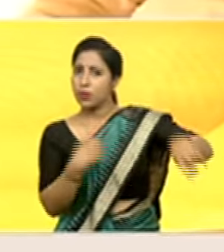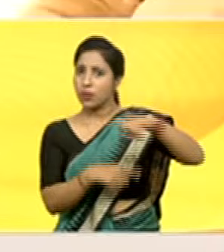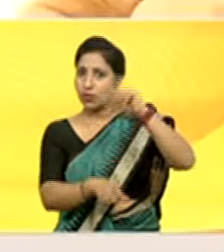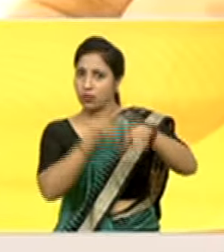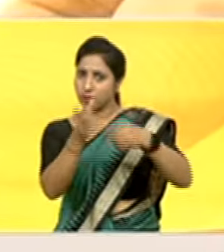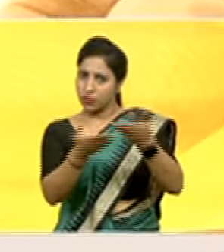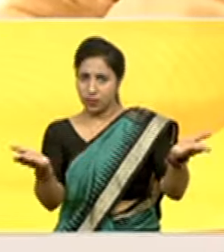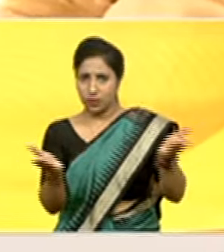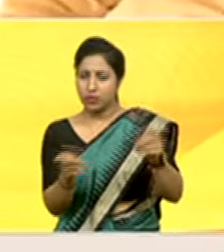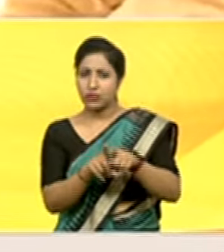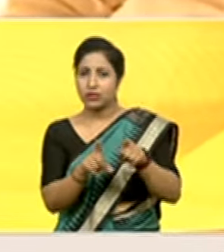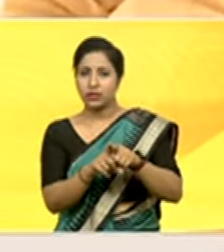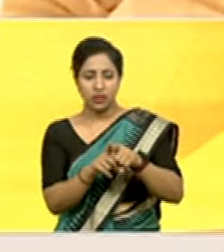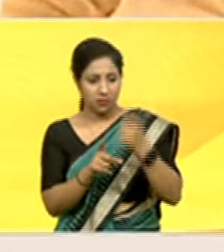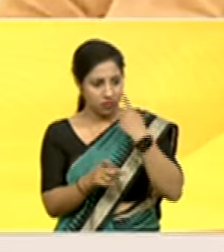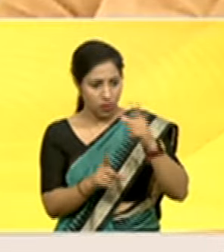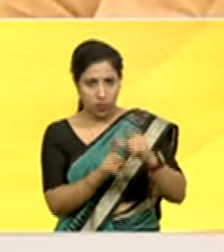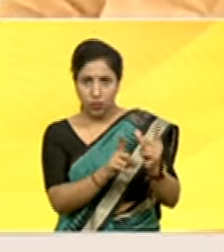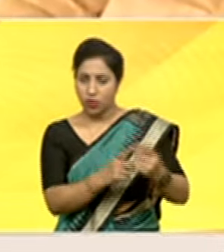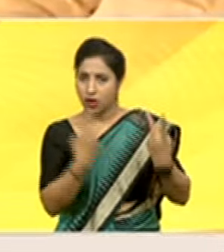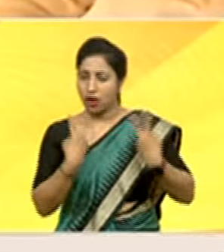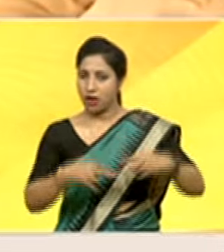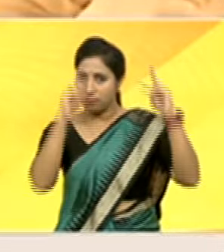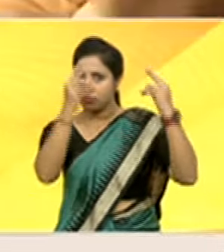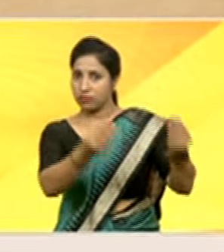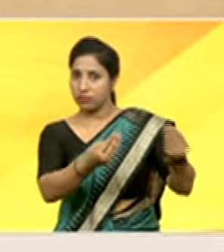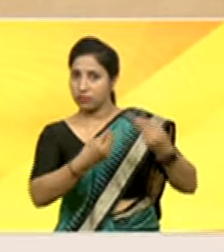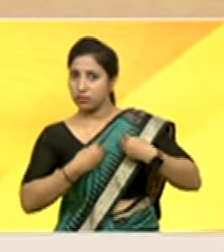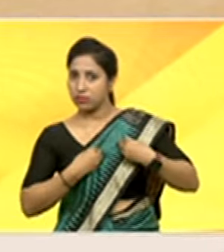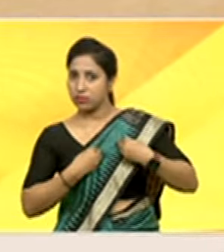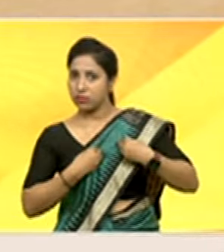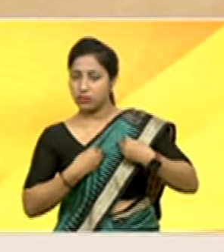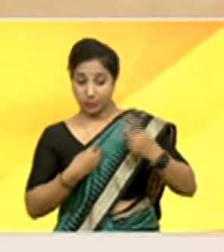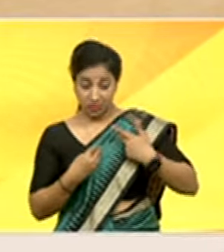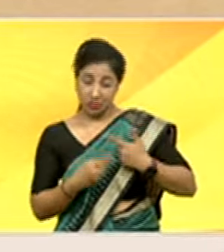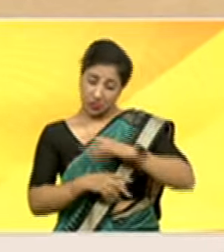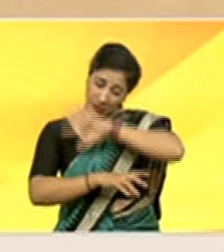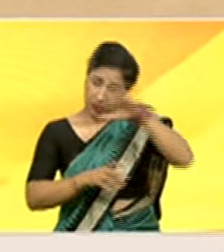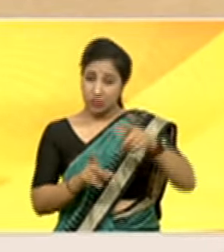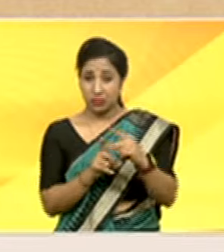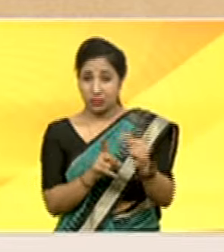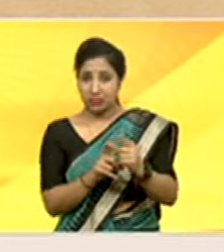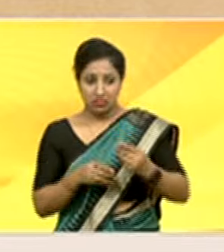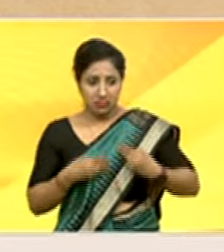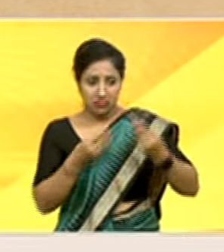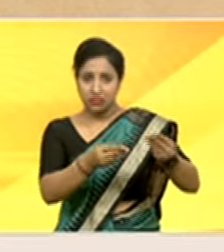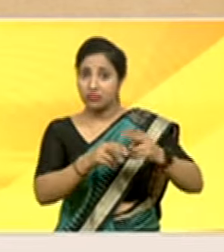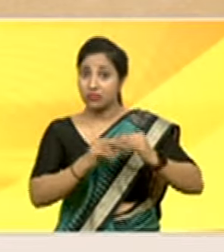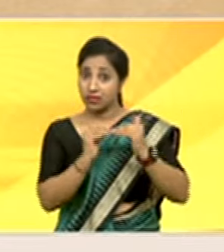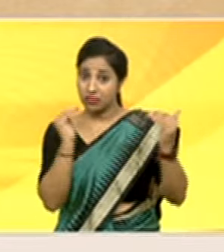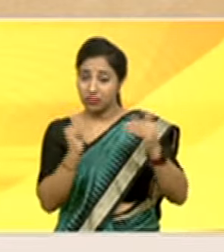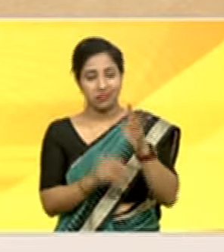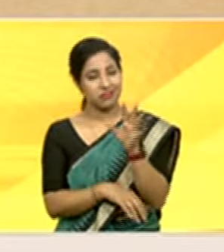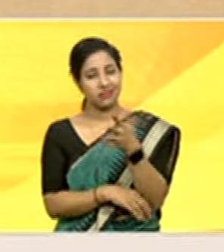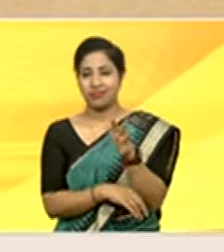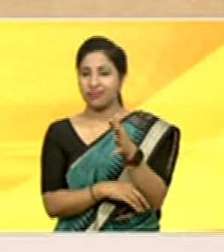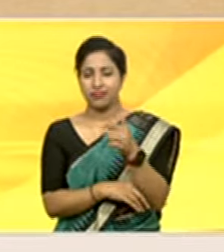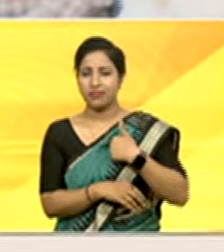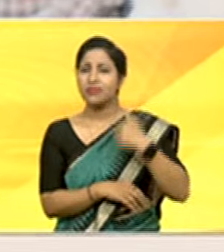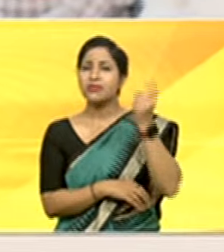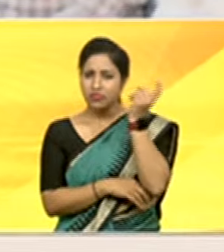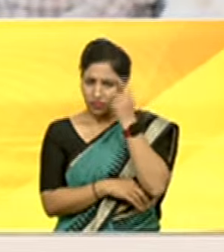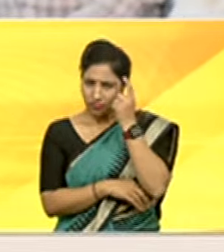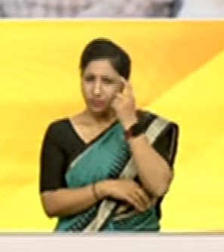एक कर्ज की तरह होता है जिसे कोई चुका नहीं सकता मैं सोच रहा था